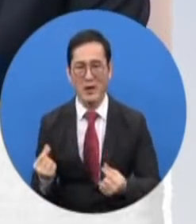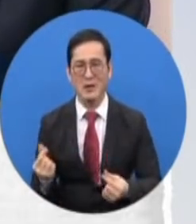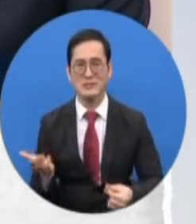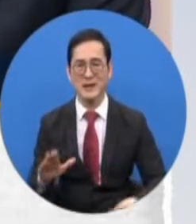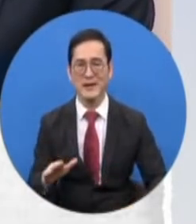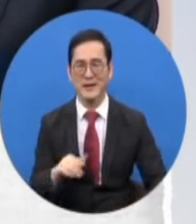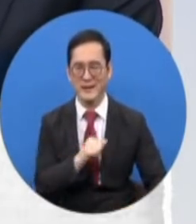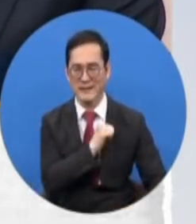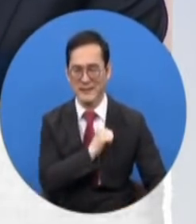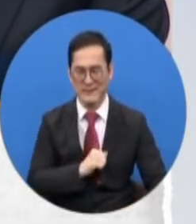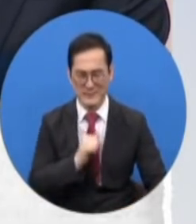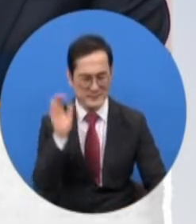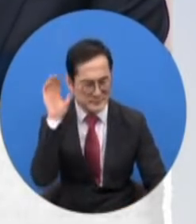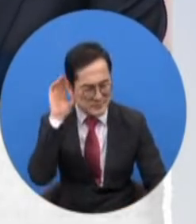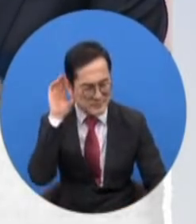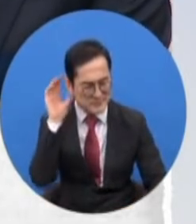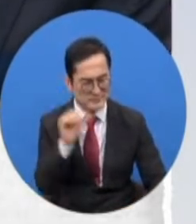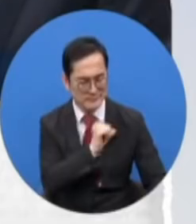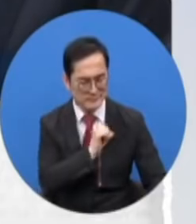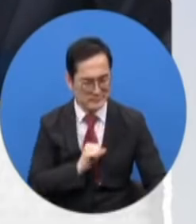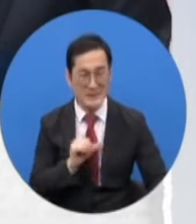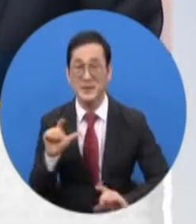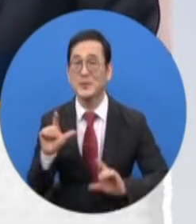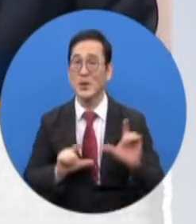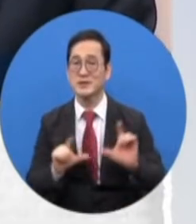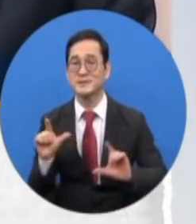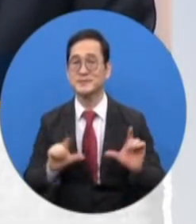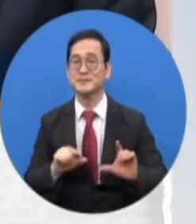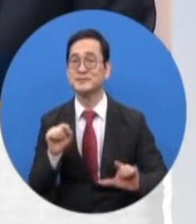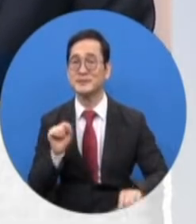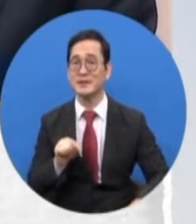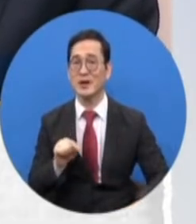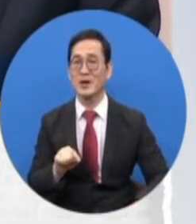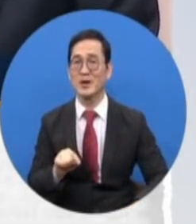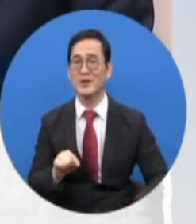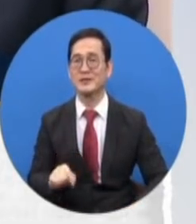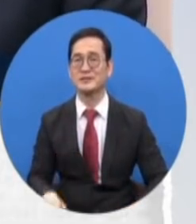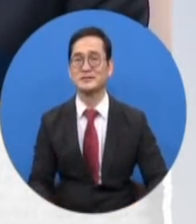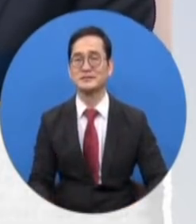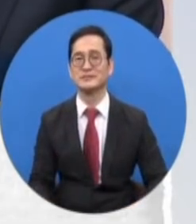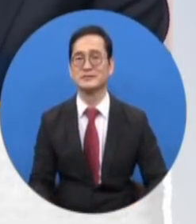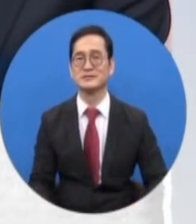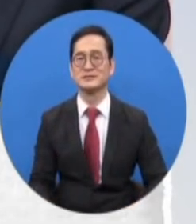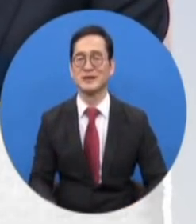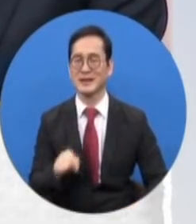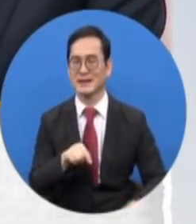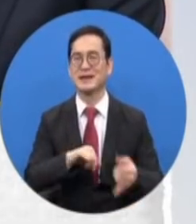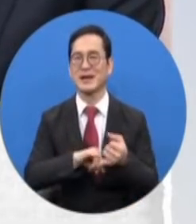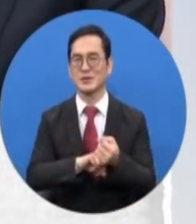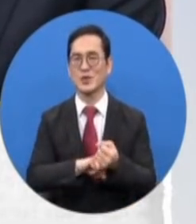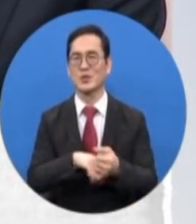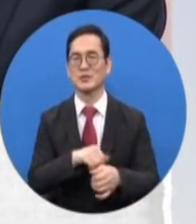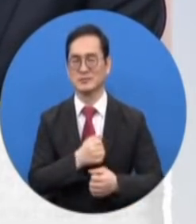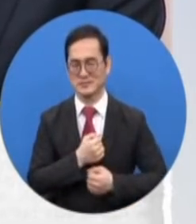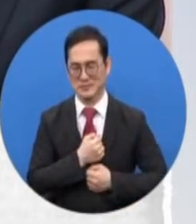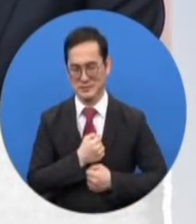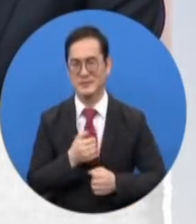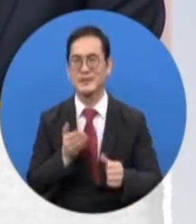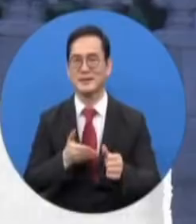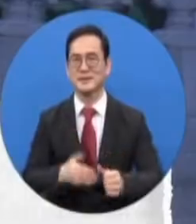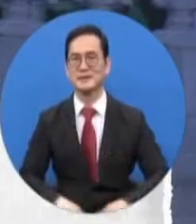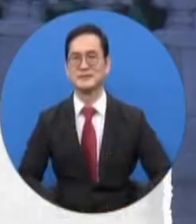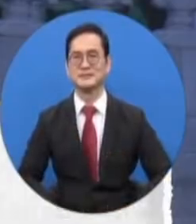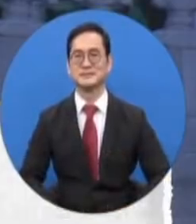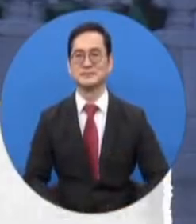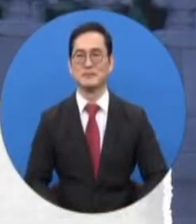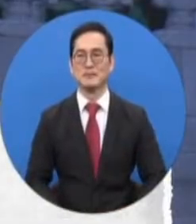거기 때문에 그 두 가지가 굉장히 혼밥하지 않게 공약을 지키는 데서 중요한 게 아닌가 싶습니다. 굉장히 중요한 지적 이재명 기자가 해줬습니다. 역시